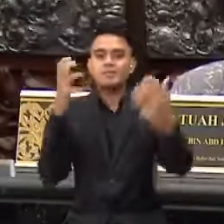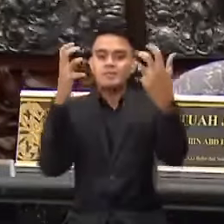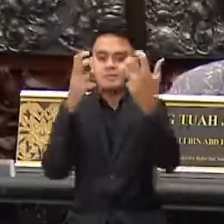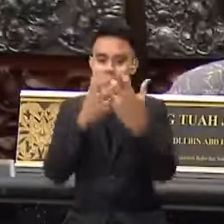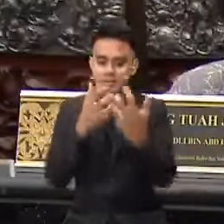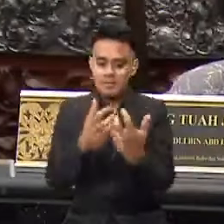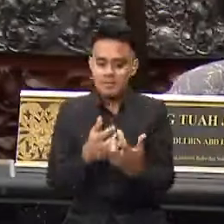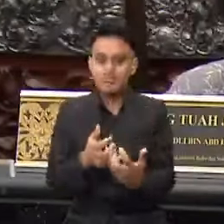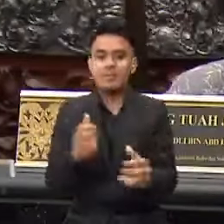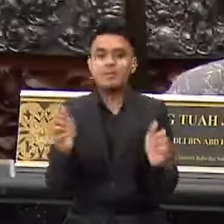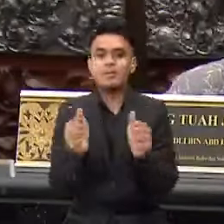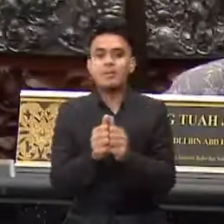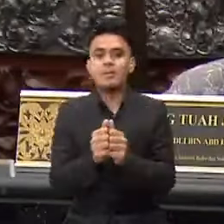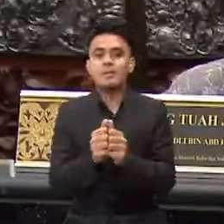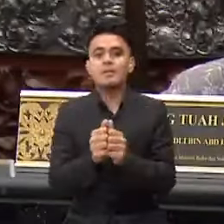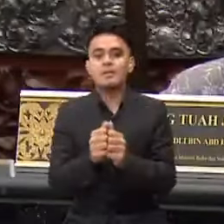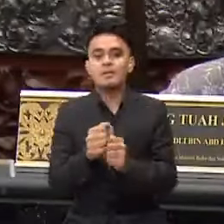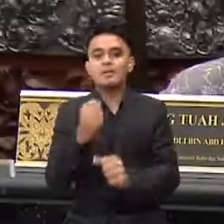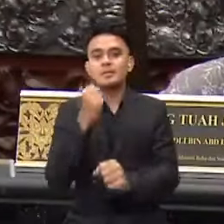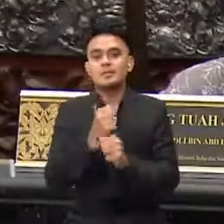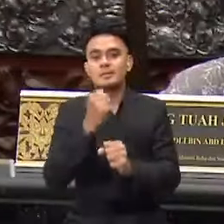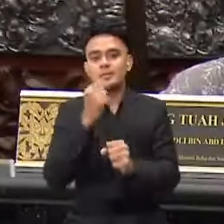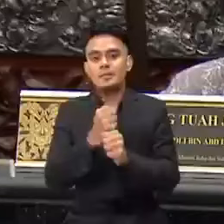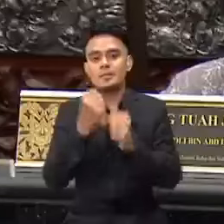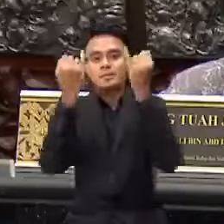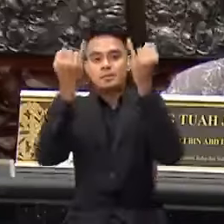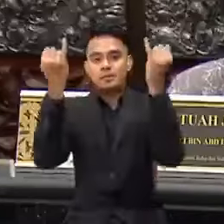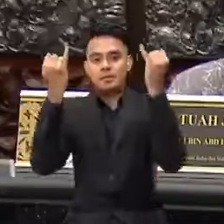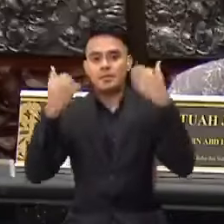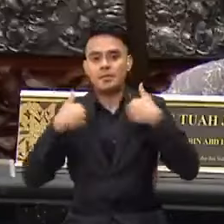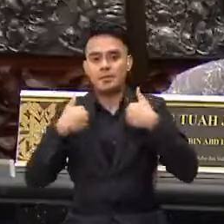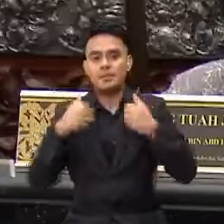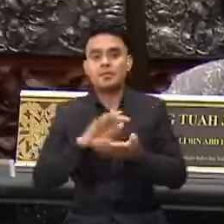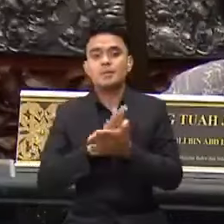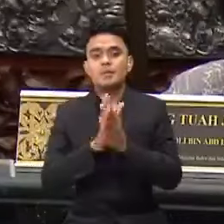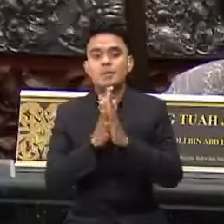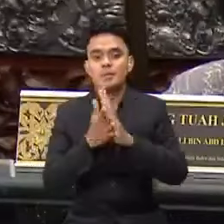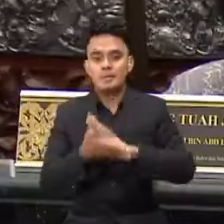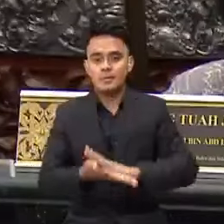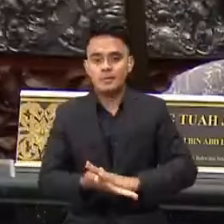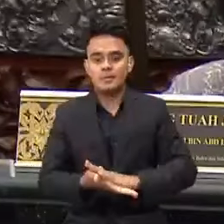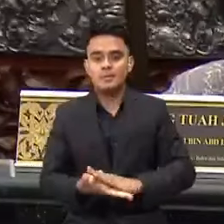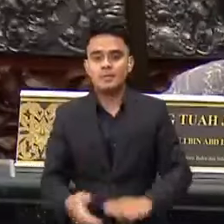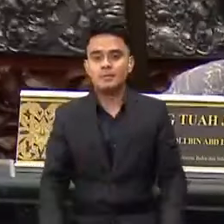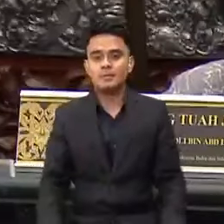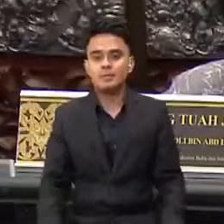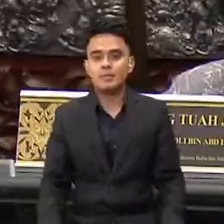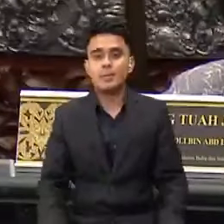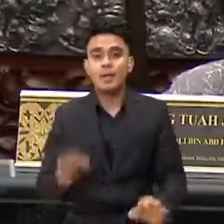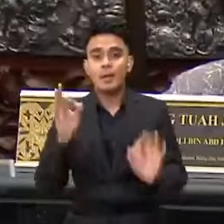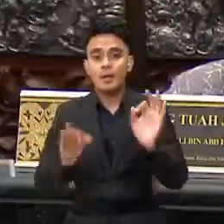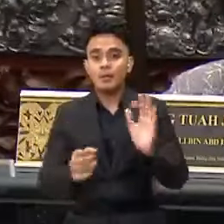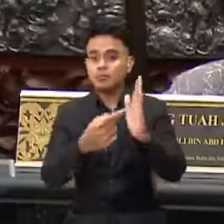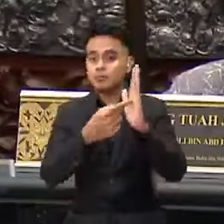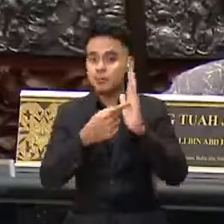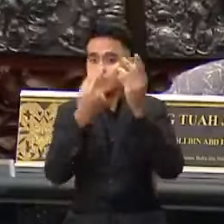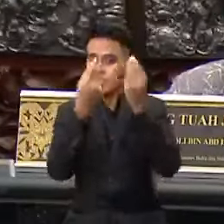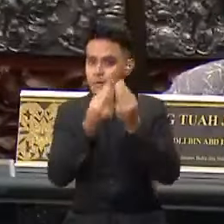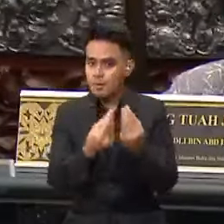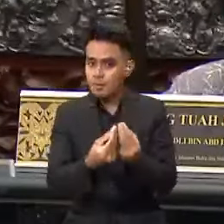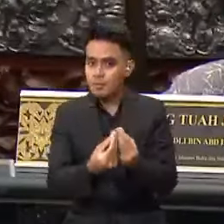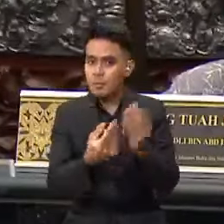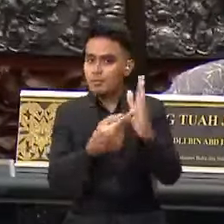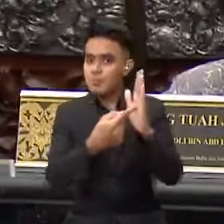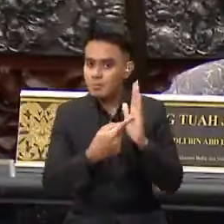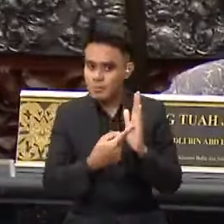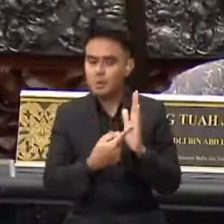dipadankan dengan ijazah yang mereka ada. Jadi tapi yang kalau mengikut statistik